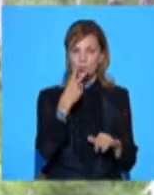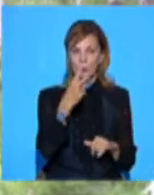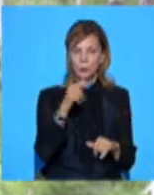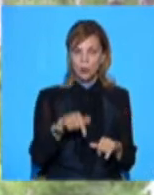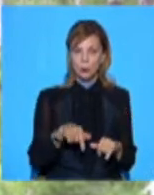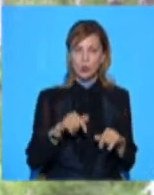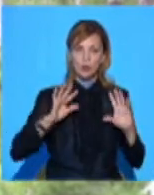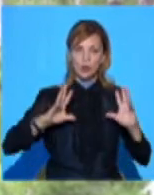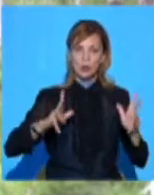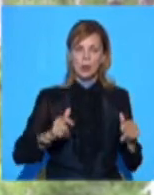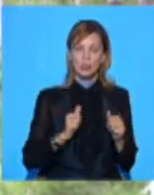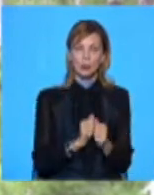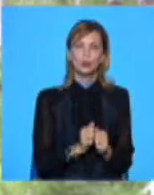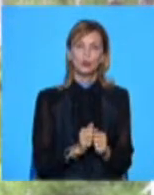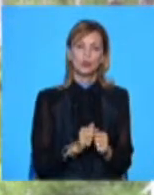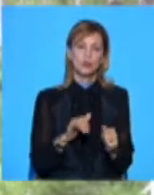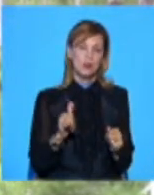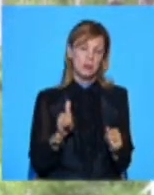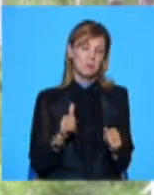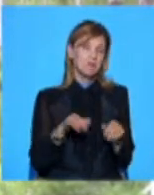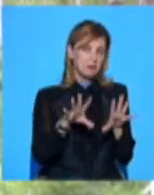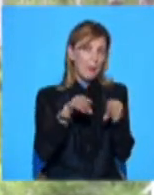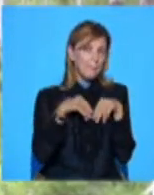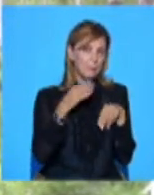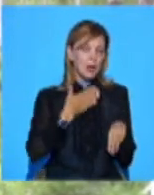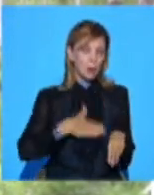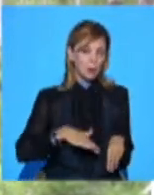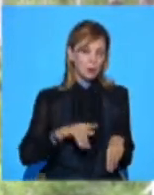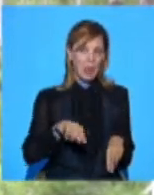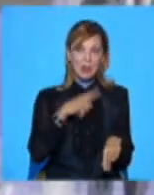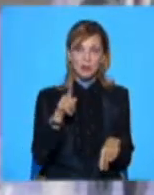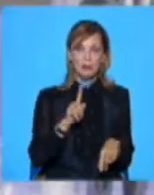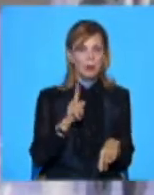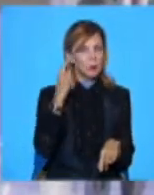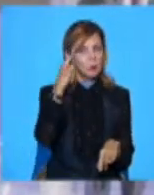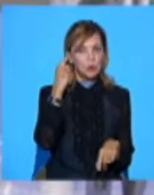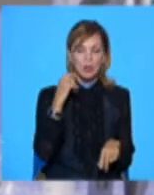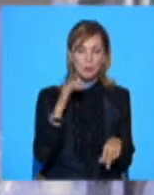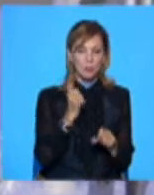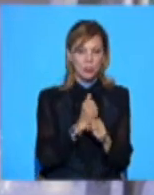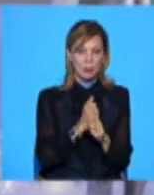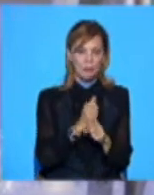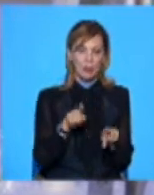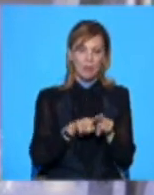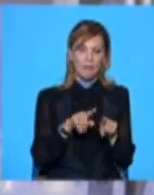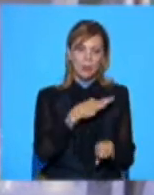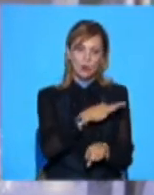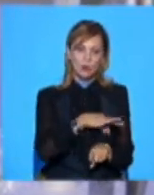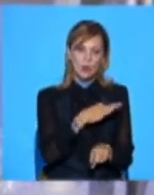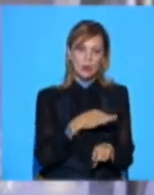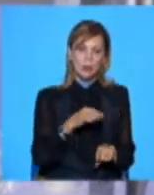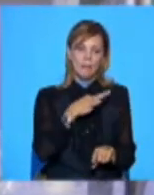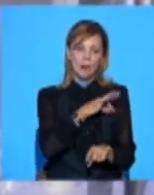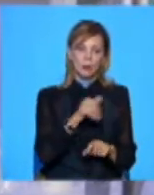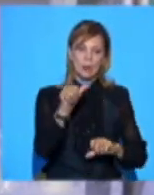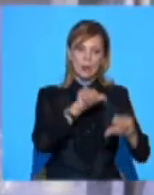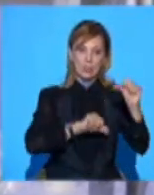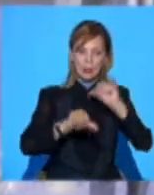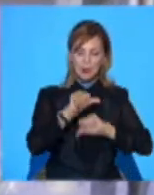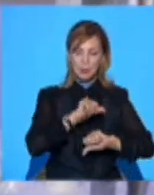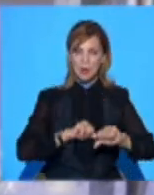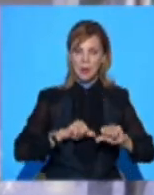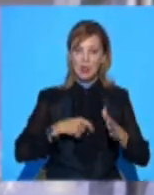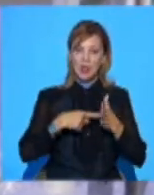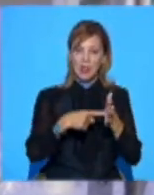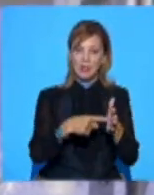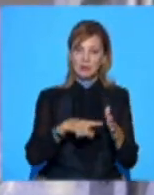acest domeniu și, sincer, m-a atras, altceva nu mă vedeam făcând. Și studenții de la Facultatea de Chimie îi îmbie pe tineri să le